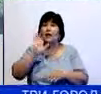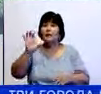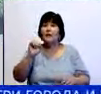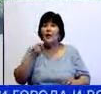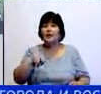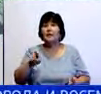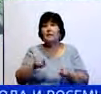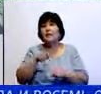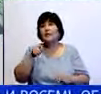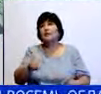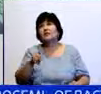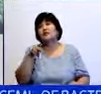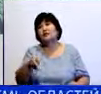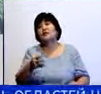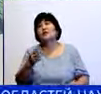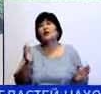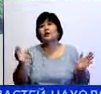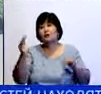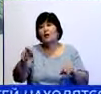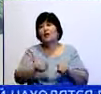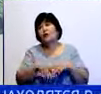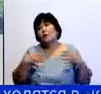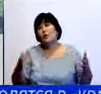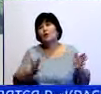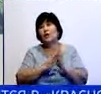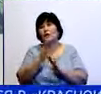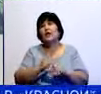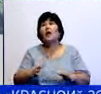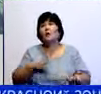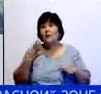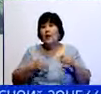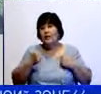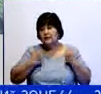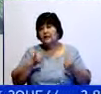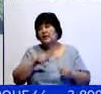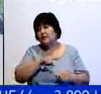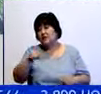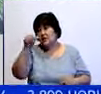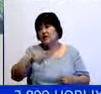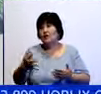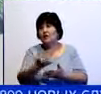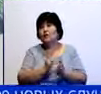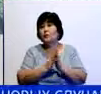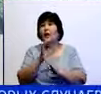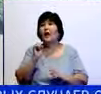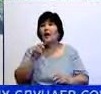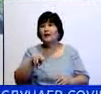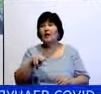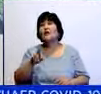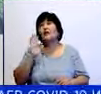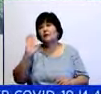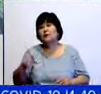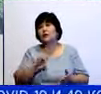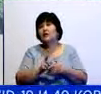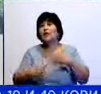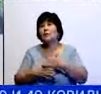Арал 1000-2000 тюков, а то и больше сена. Постараемся в течение недели доставить собранную траву в Арал. Мы должны